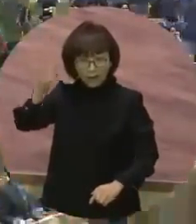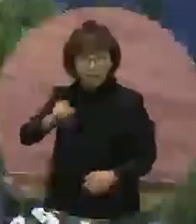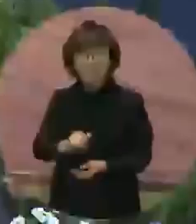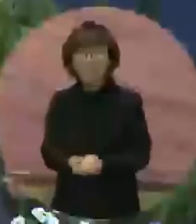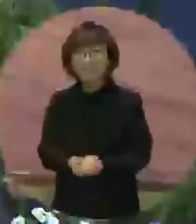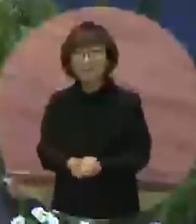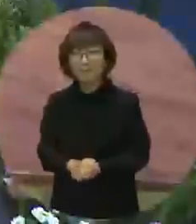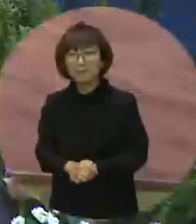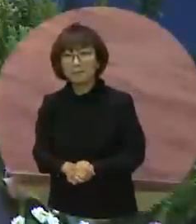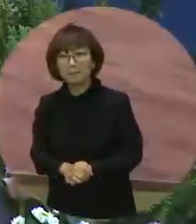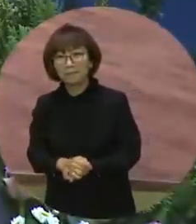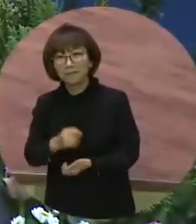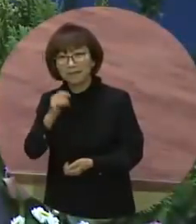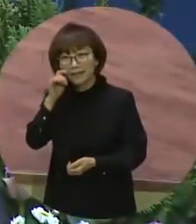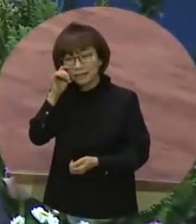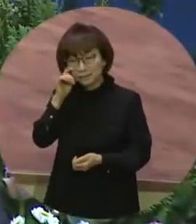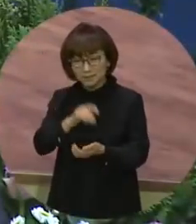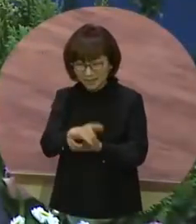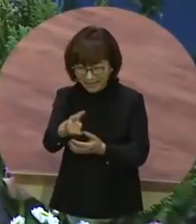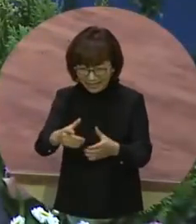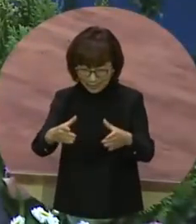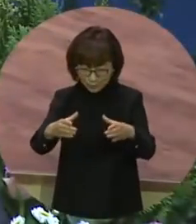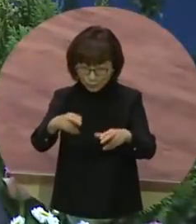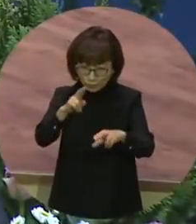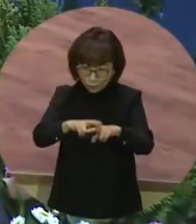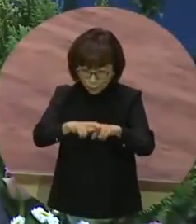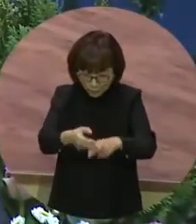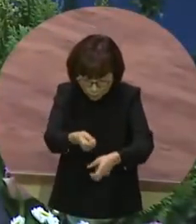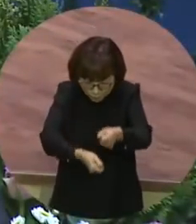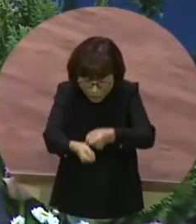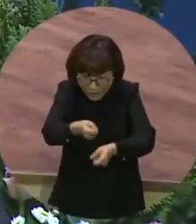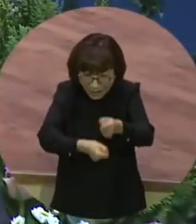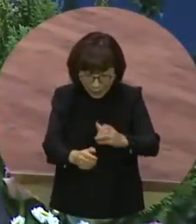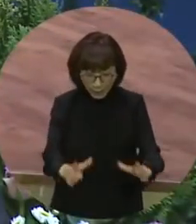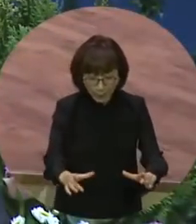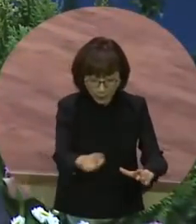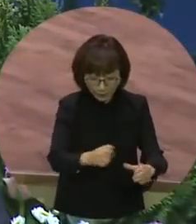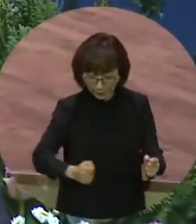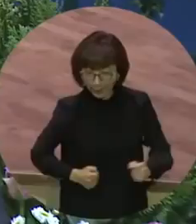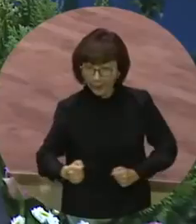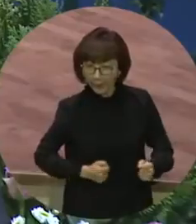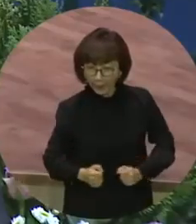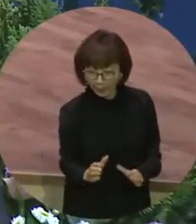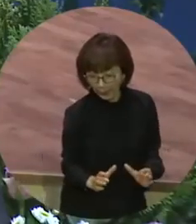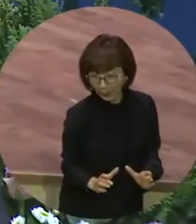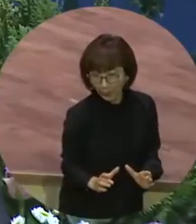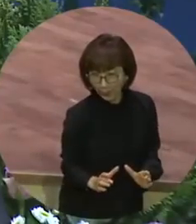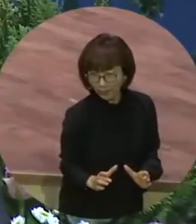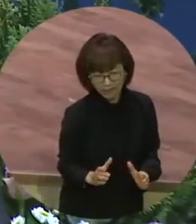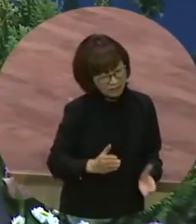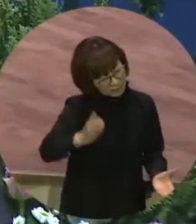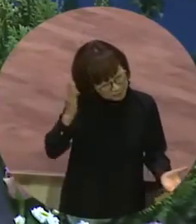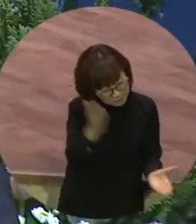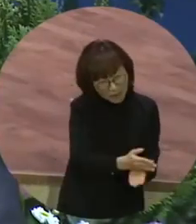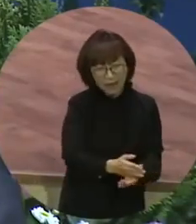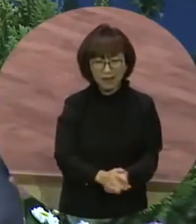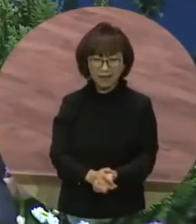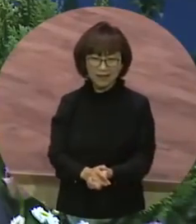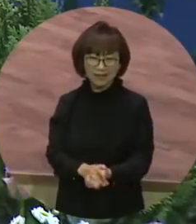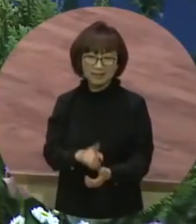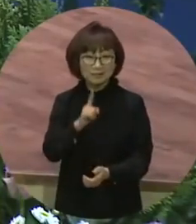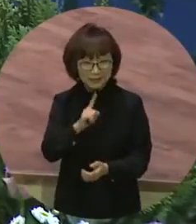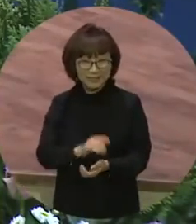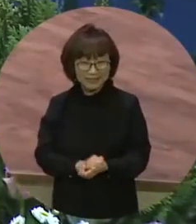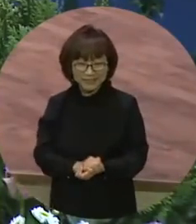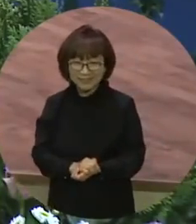억울한 깨구리 수준에서 벗어나라 이 말이. 내 생각은 네 생각과 다르다. 하나님의 생각은요